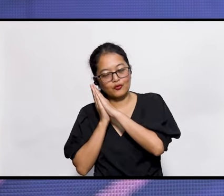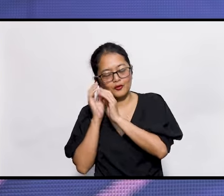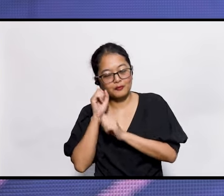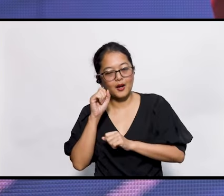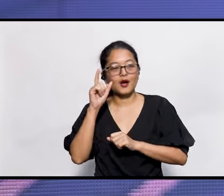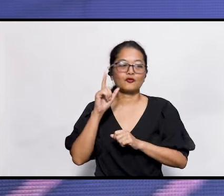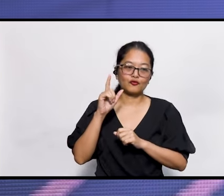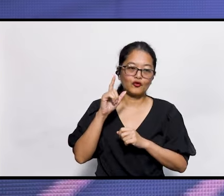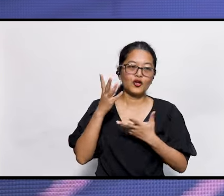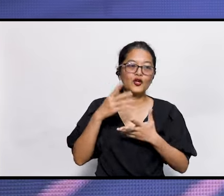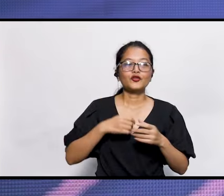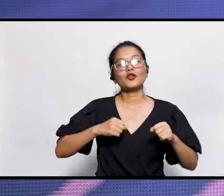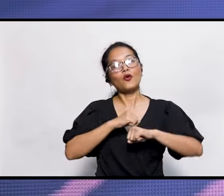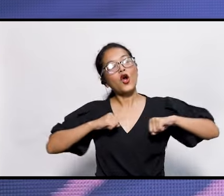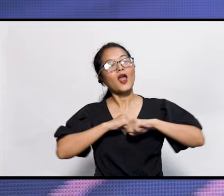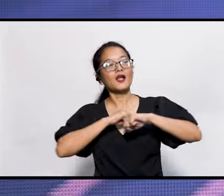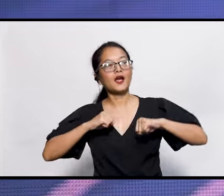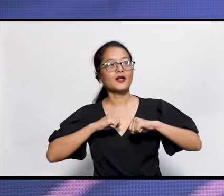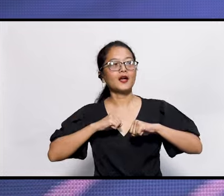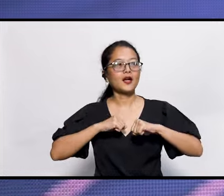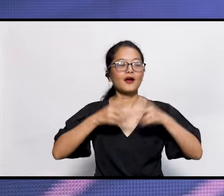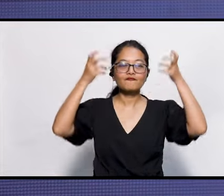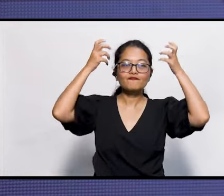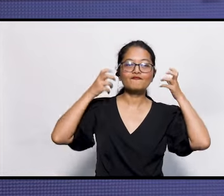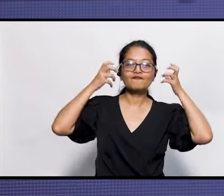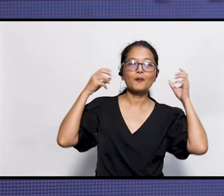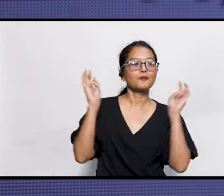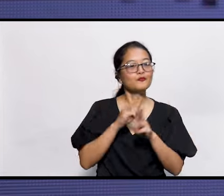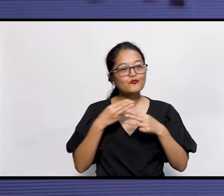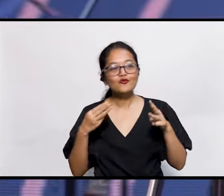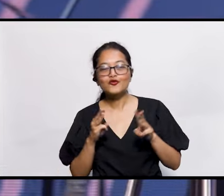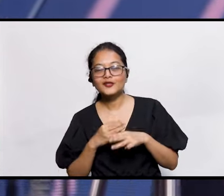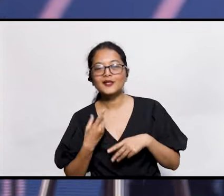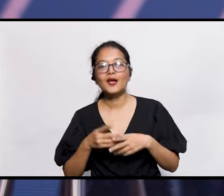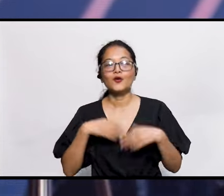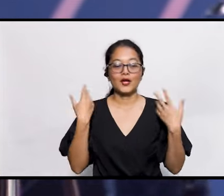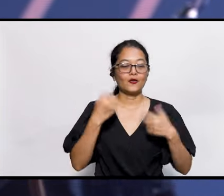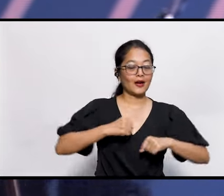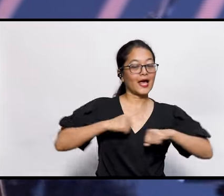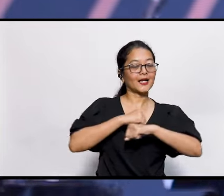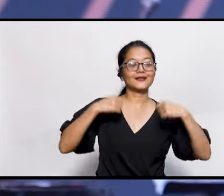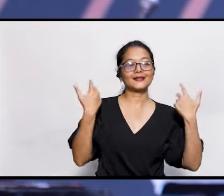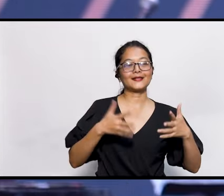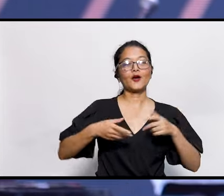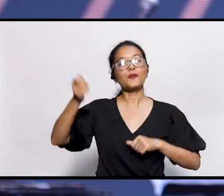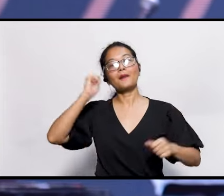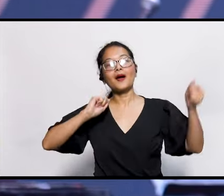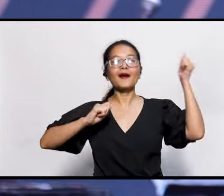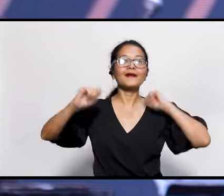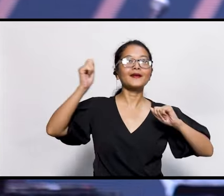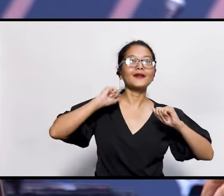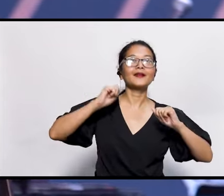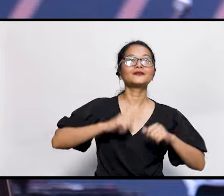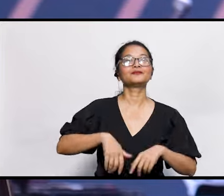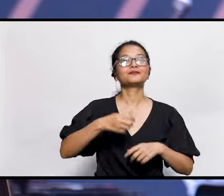saya olahraga headset lalu main music lalu selesai eh olahraga mandi I most of the time